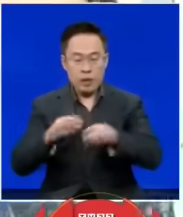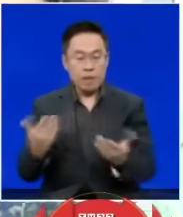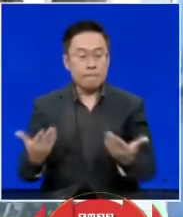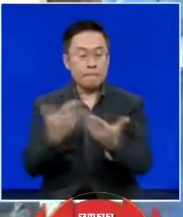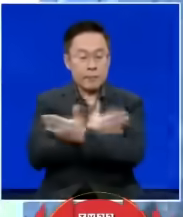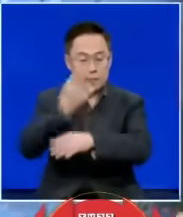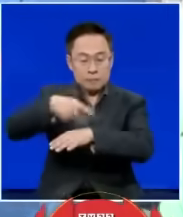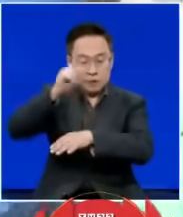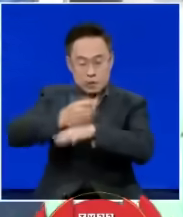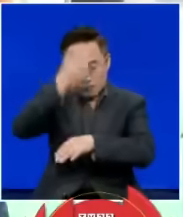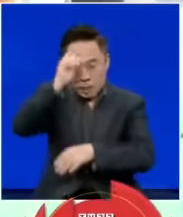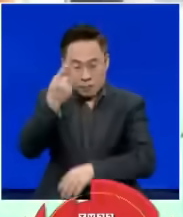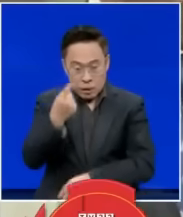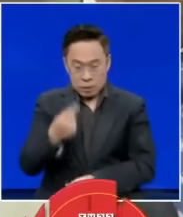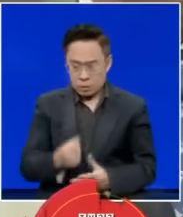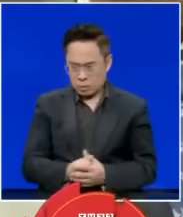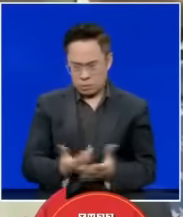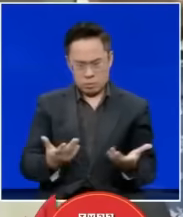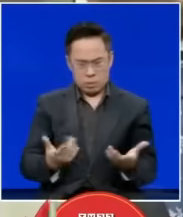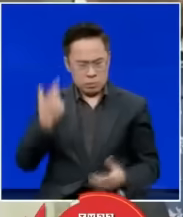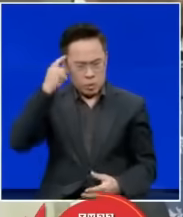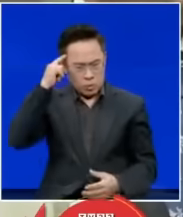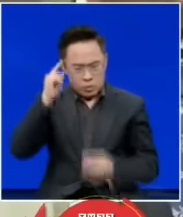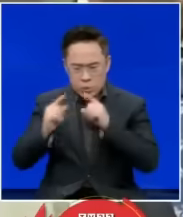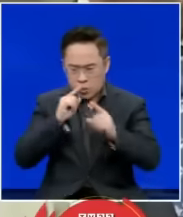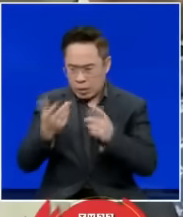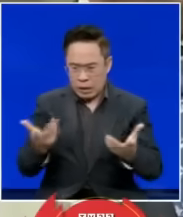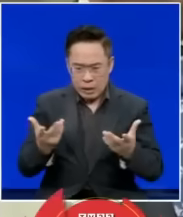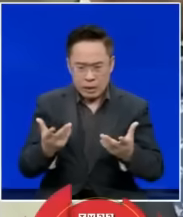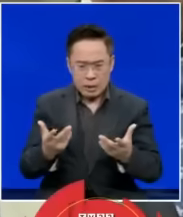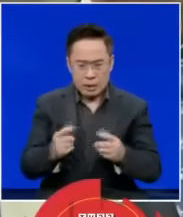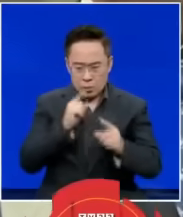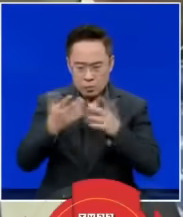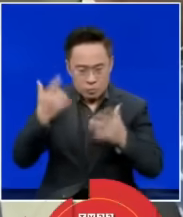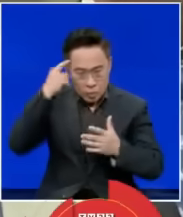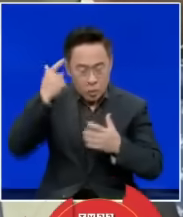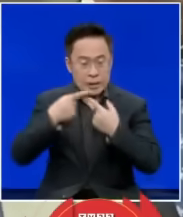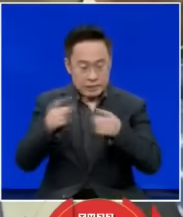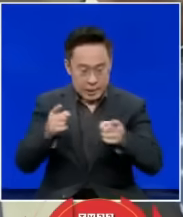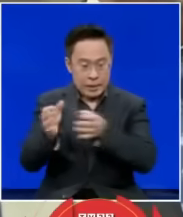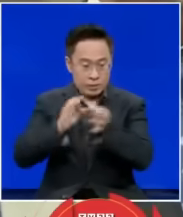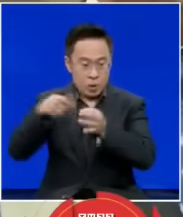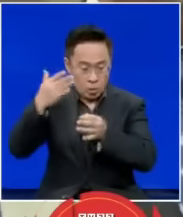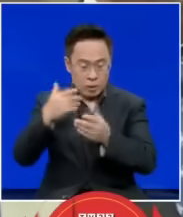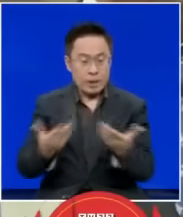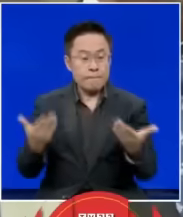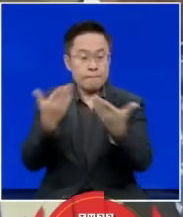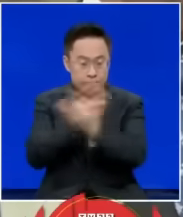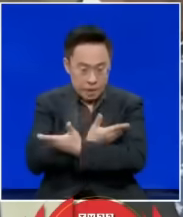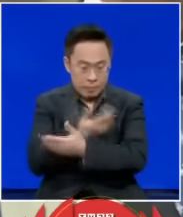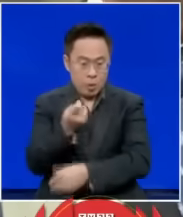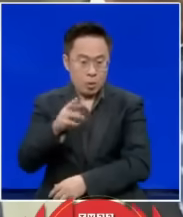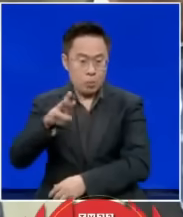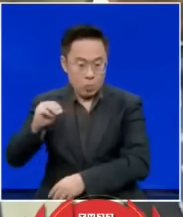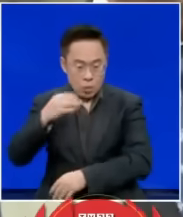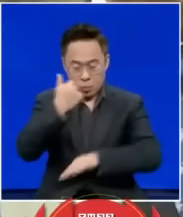องรับการปรับครม.เนี่ยท่านบอกตอนนี้ยังไม่มีสัญญาณอะไรนะแต่ขอชี้แจงแบบนี้การปรับครม.กับต